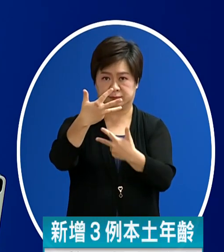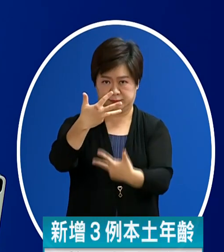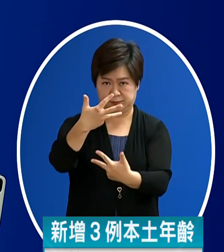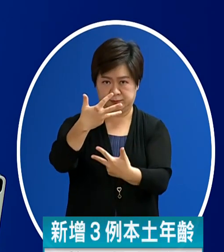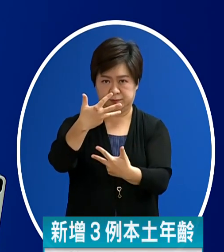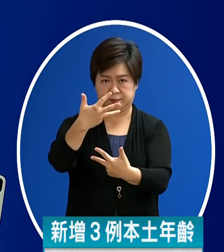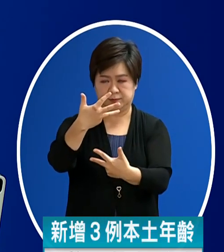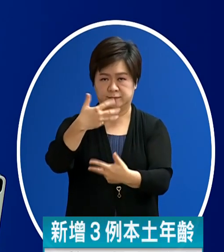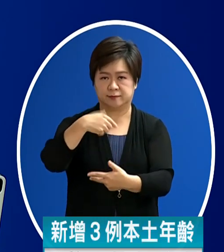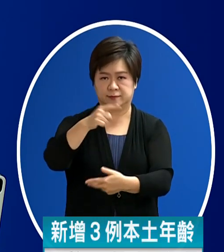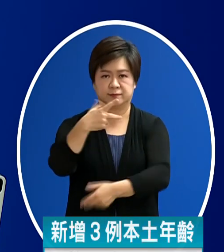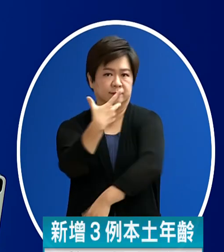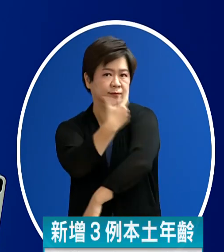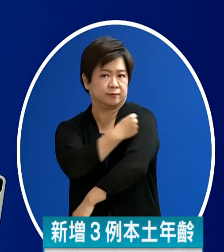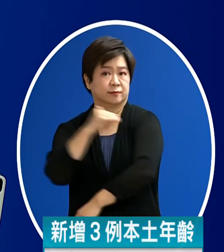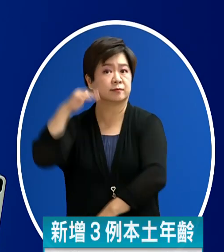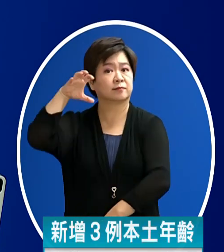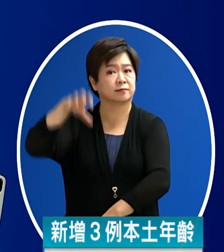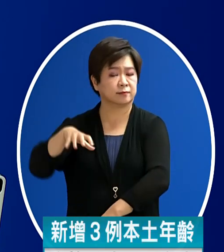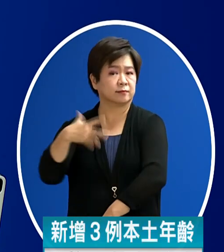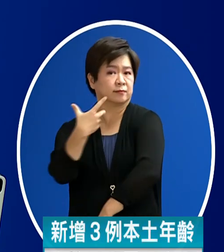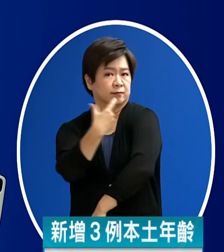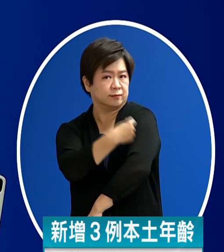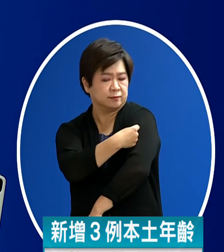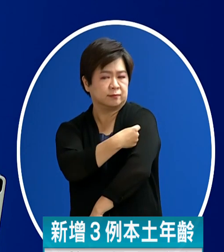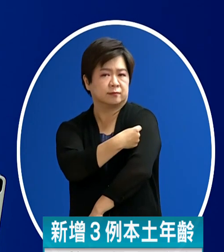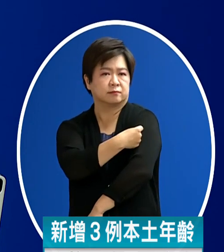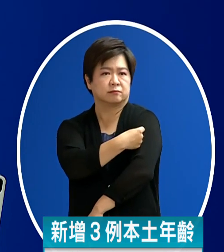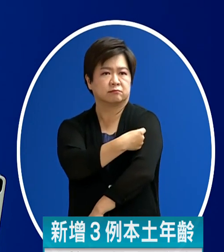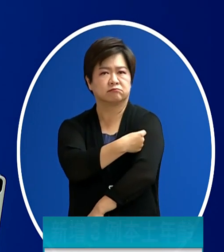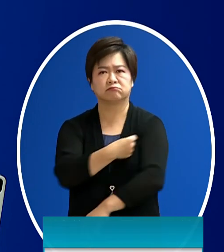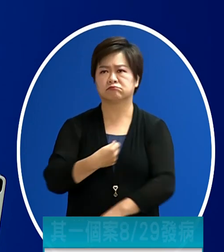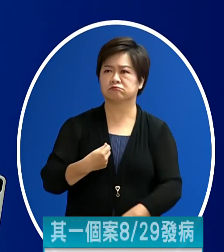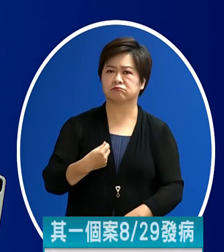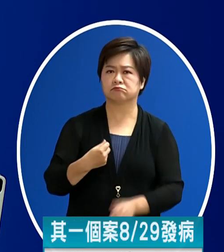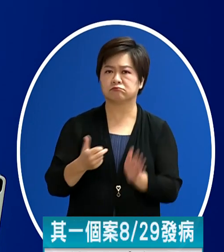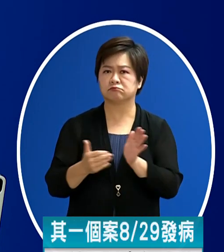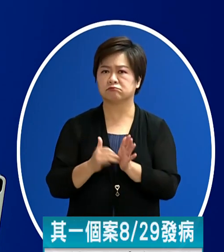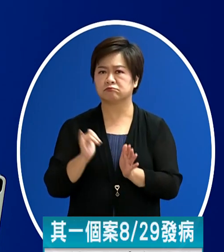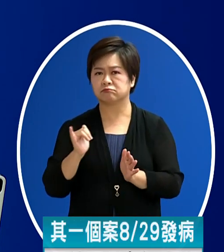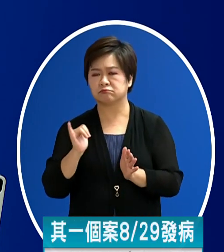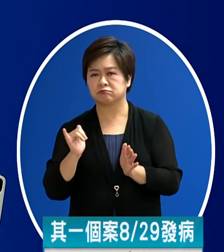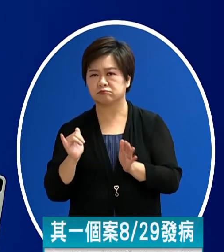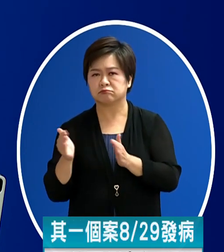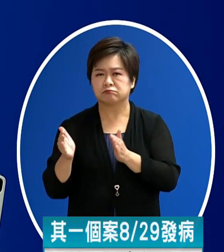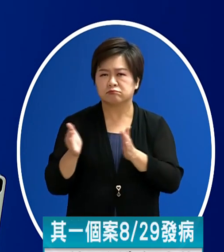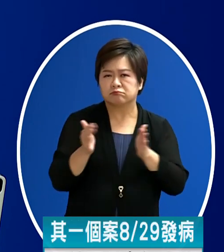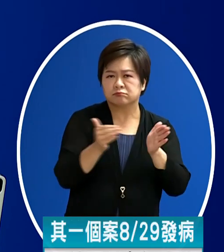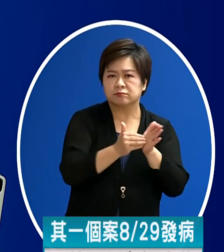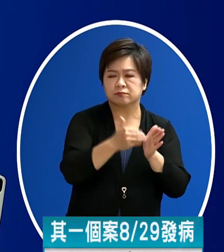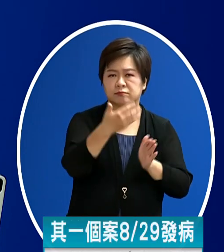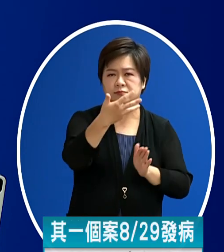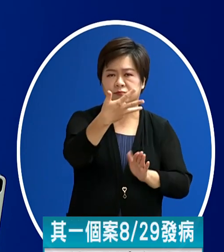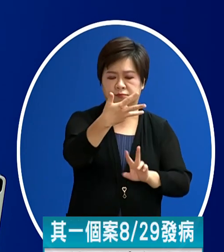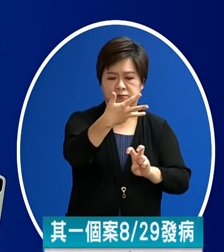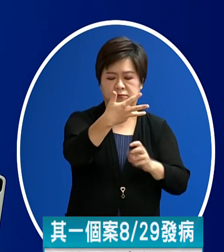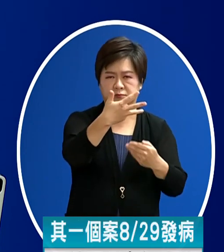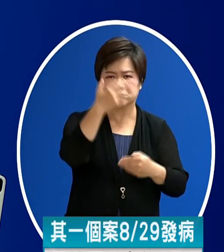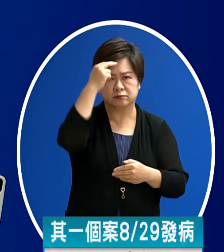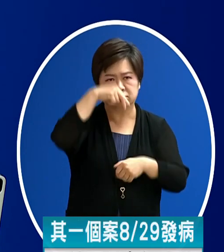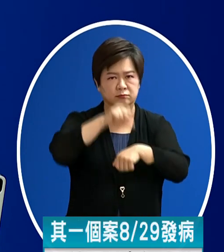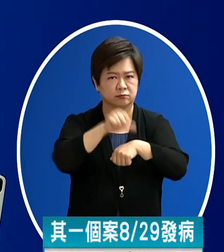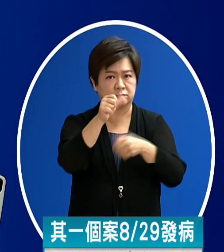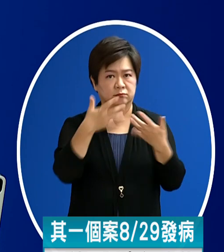接种高端疫苗，并没有不舒服的情况，到29号下午